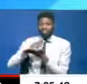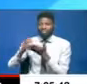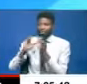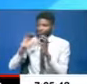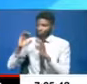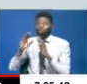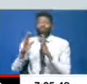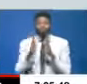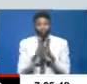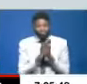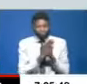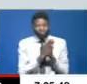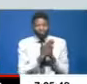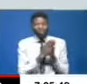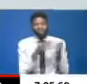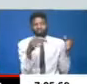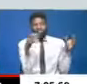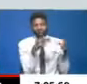Kenya.